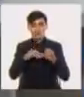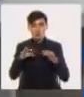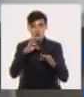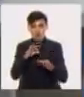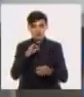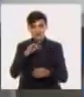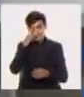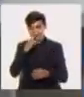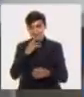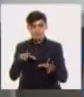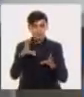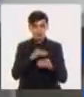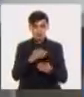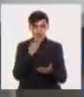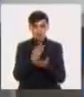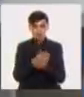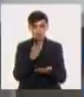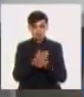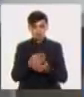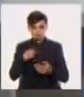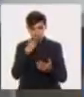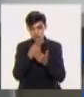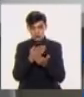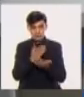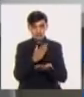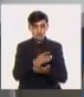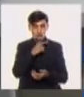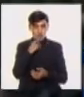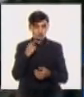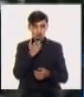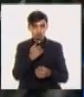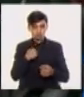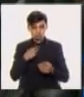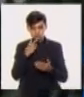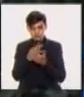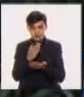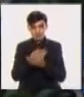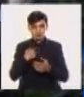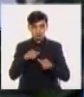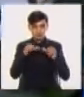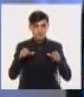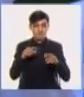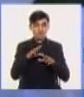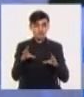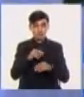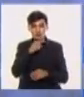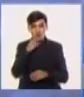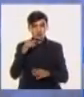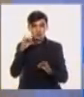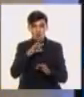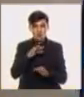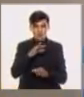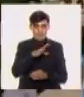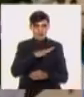Казахстан имеет все основания предъявить территориальные претензии Российской Федерации. Документальный фильм, посвященный президенту России, вышел в